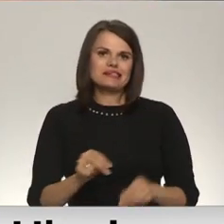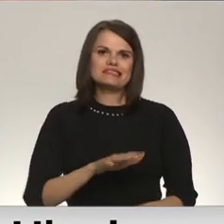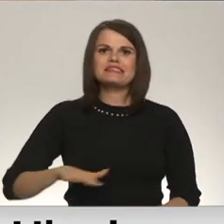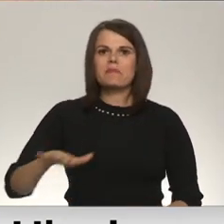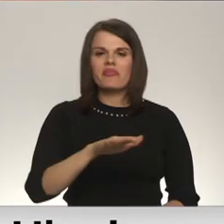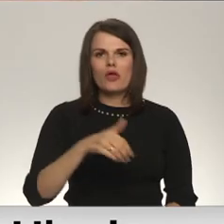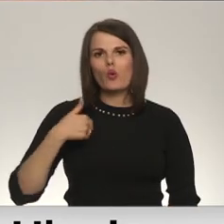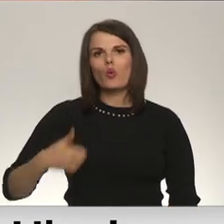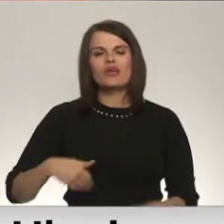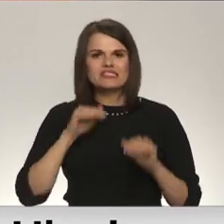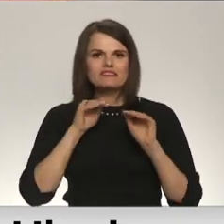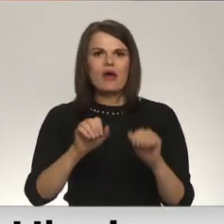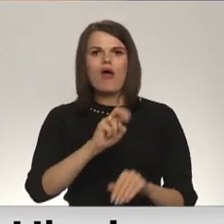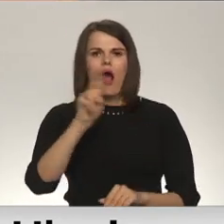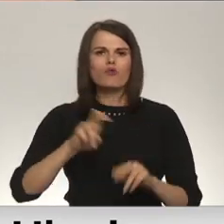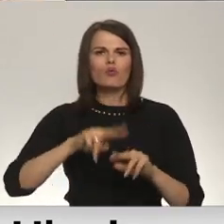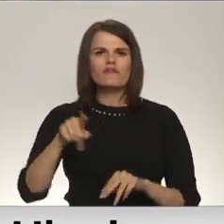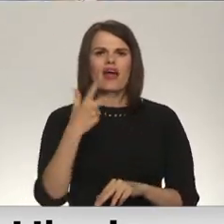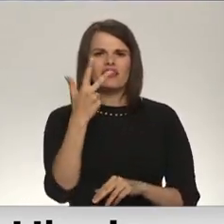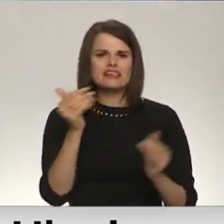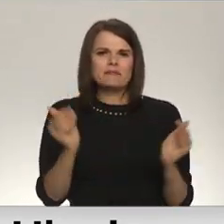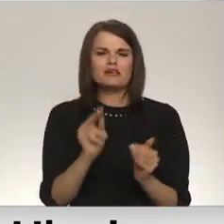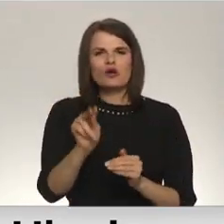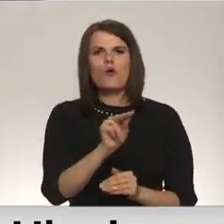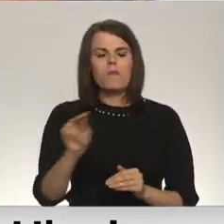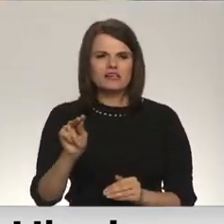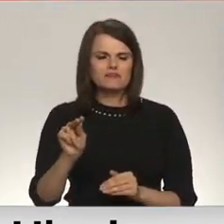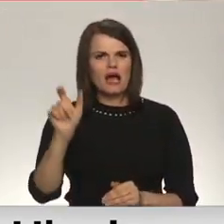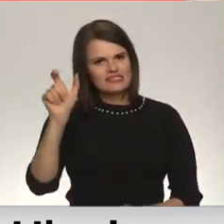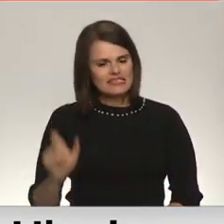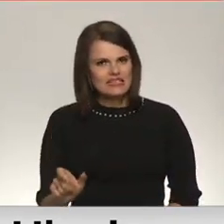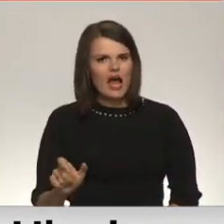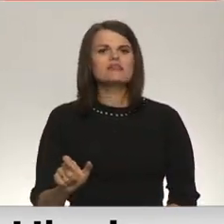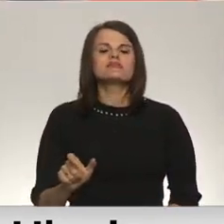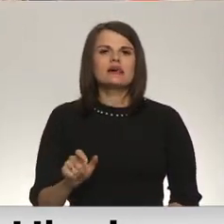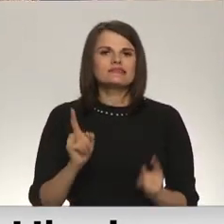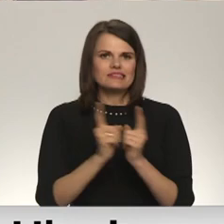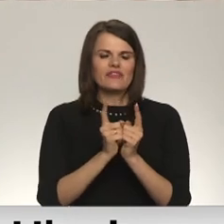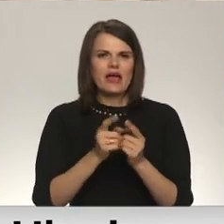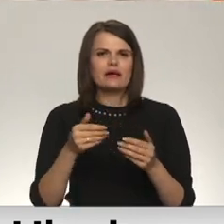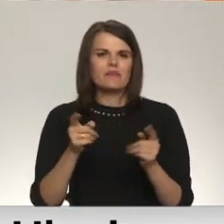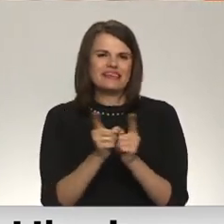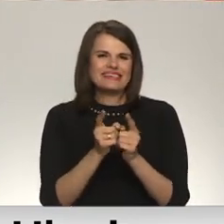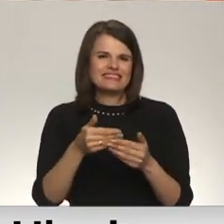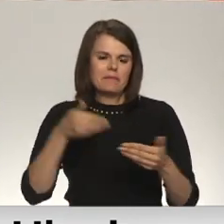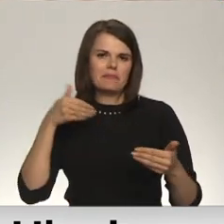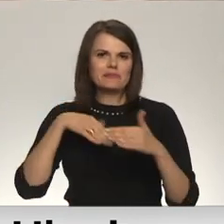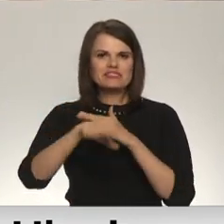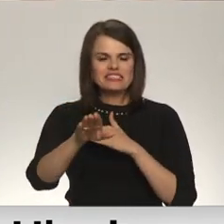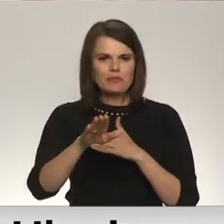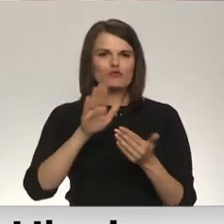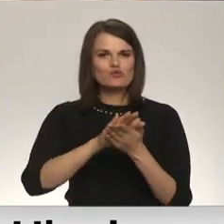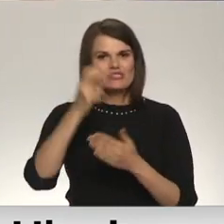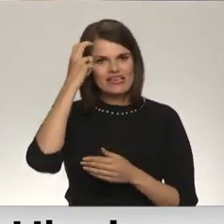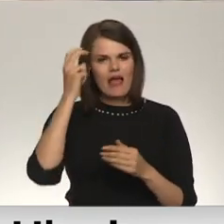Kuldīgas Svētās Annas un vēl trīs mazāku draudžu mācītāju Mārtiņu Burke-Burkevicu sastopam īs pirms izbraukšanas uz Kijivu baznīcas